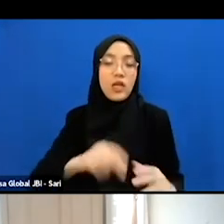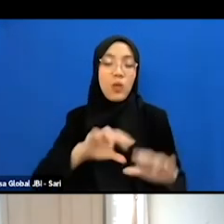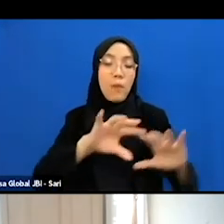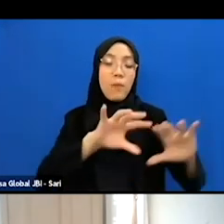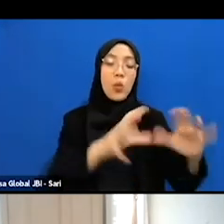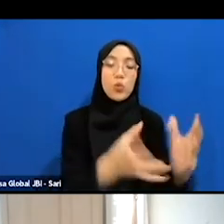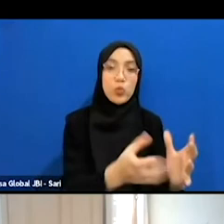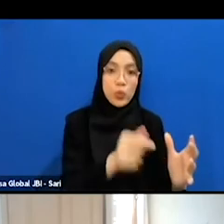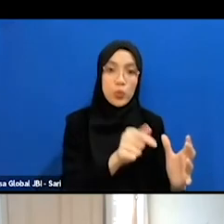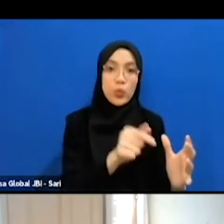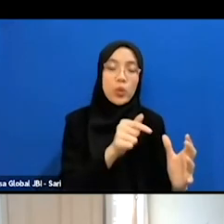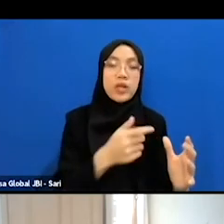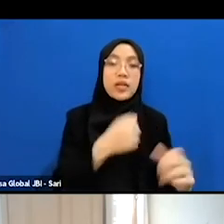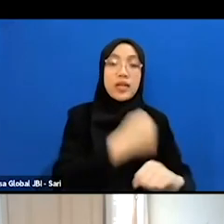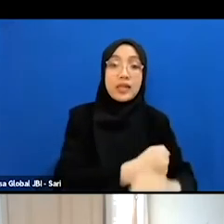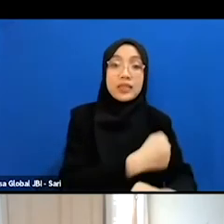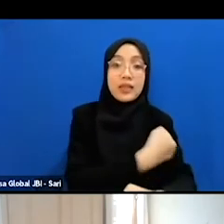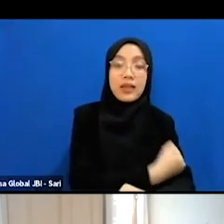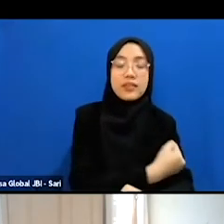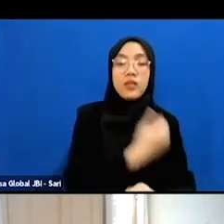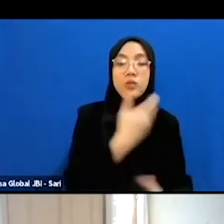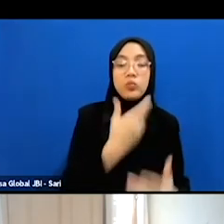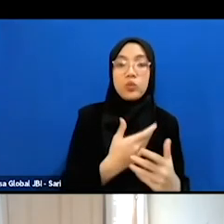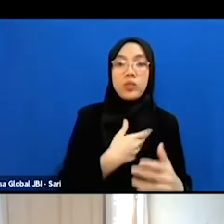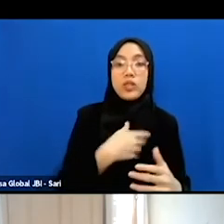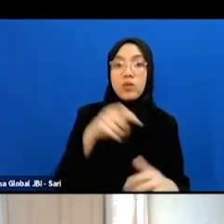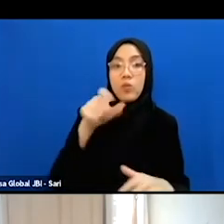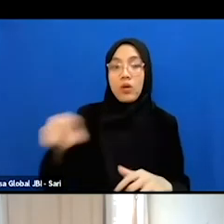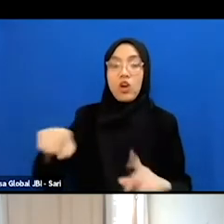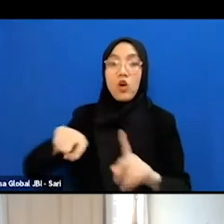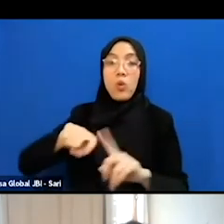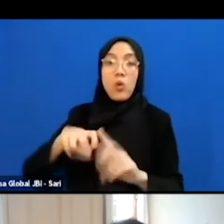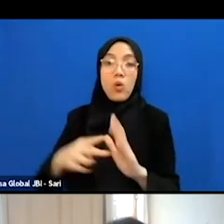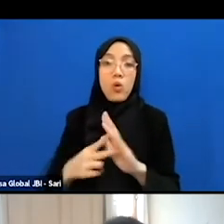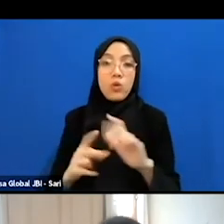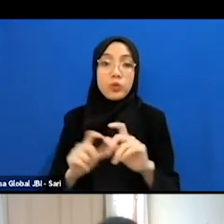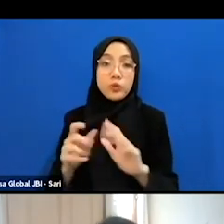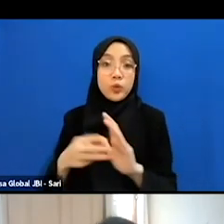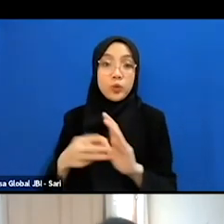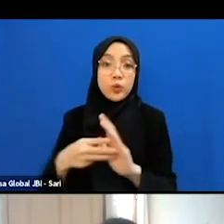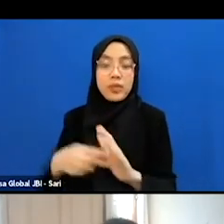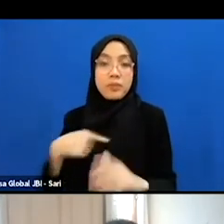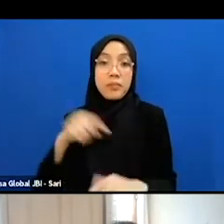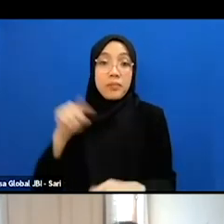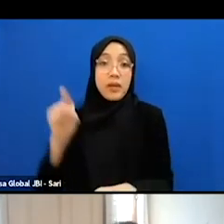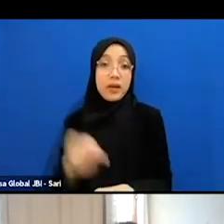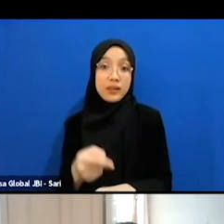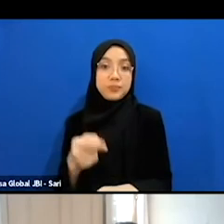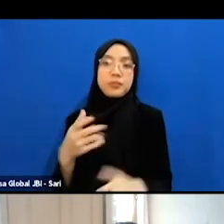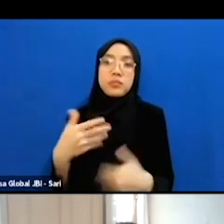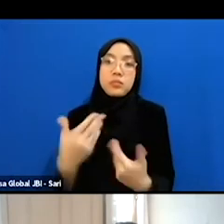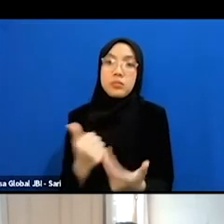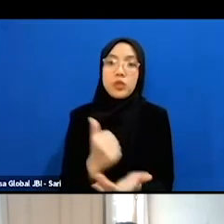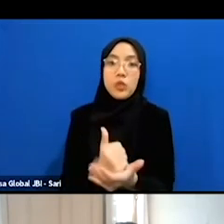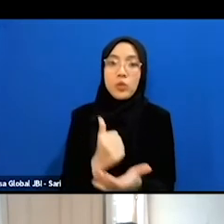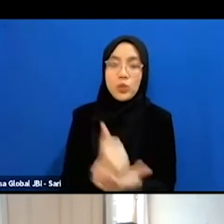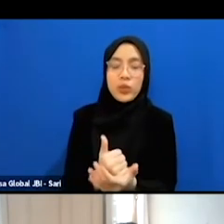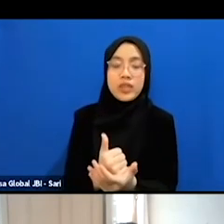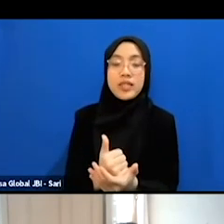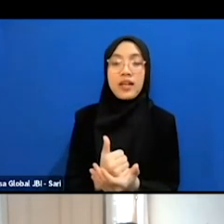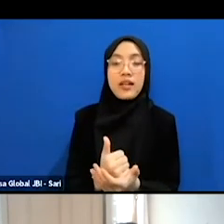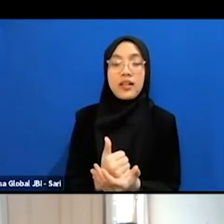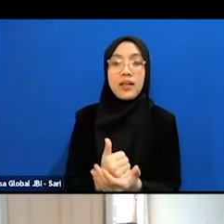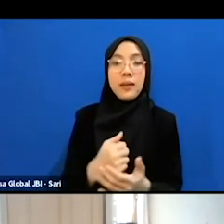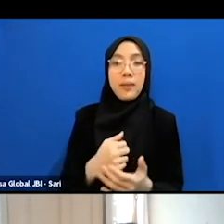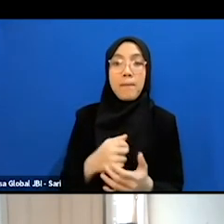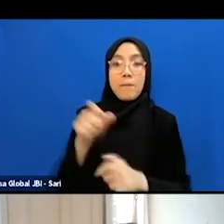produk-produk dan jasa yang konsumen konsumsi misalnya Apakah eh